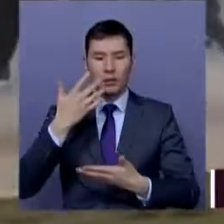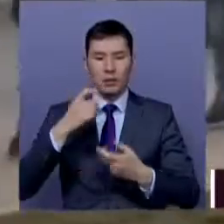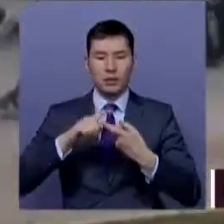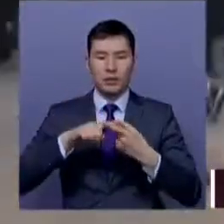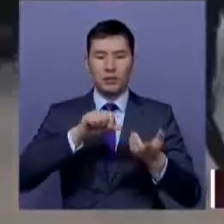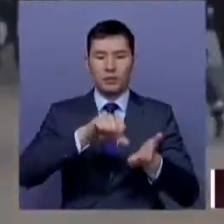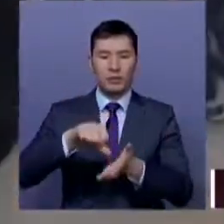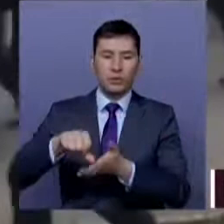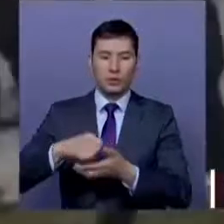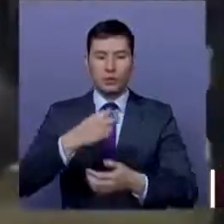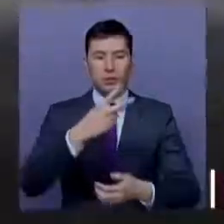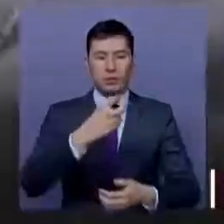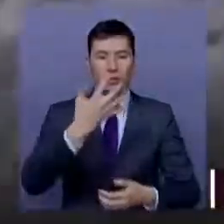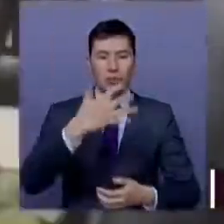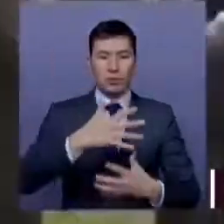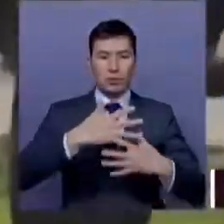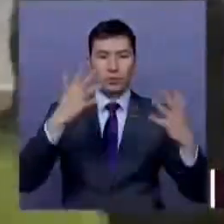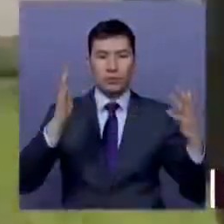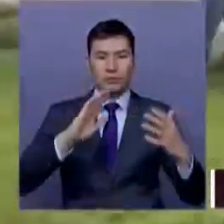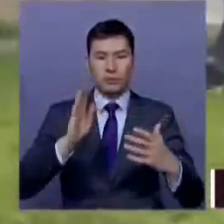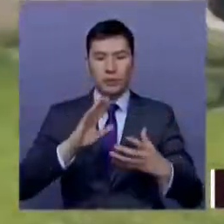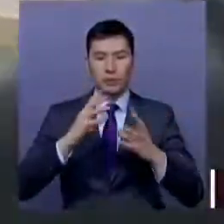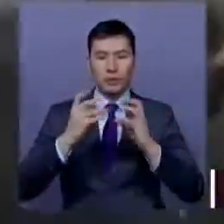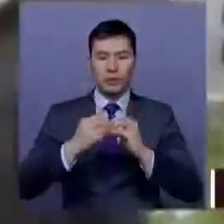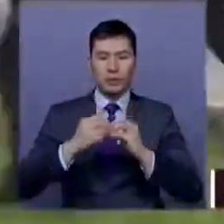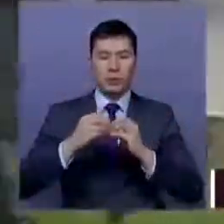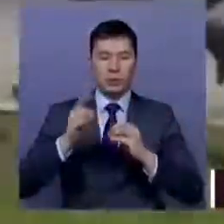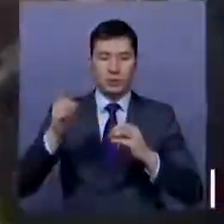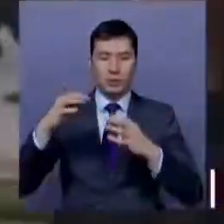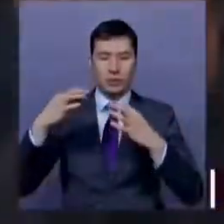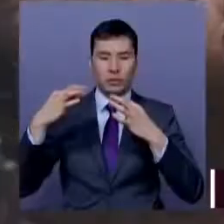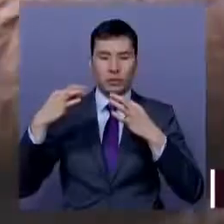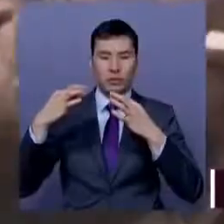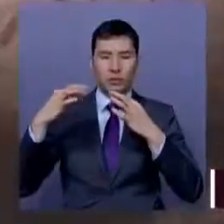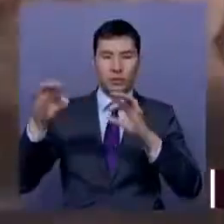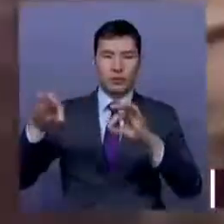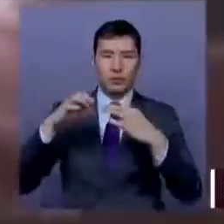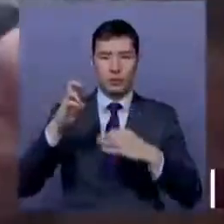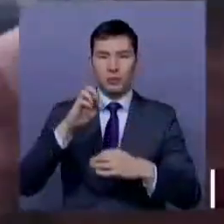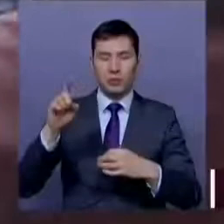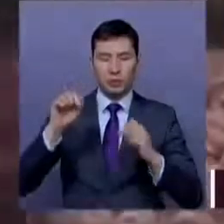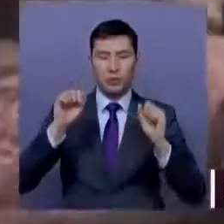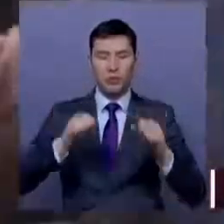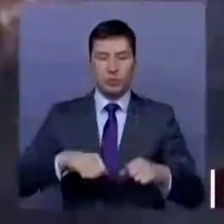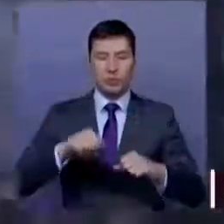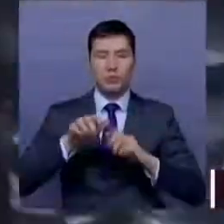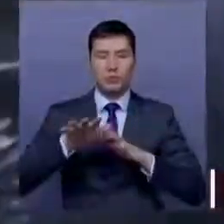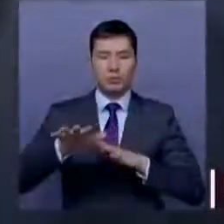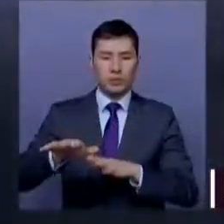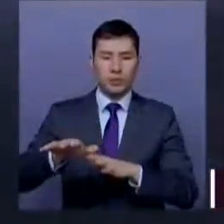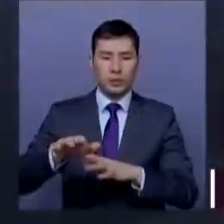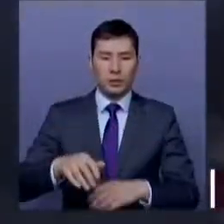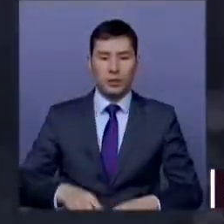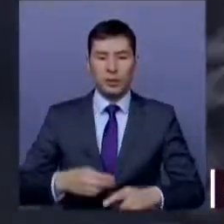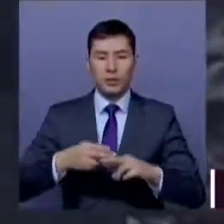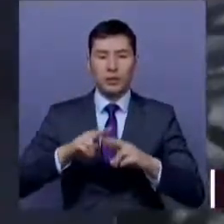қатысушылар саны 250 адамнан аспаса, ішкі істер органдарынан рұқсат алмай-ақ хабарлама арқылы пикет өткізуге болатыны жазылған. Құжатта